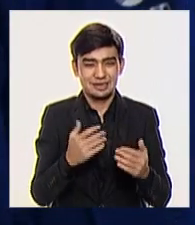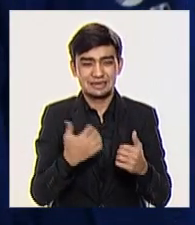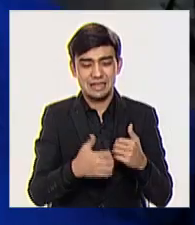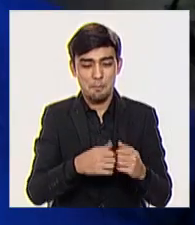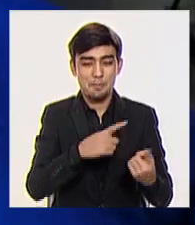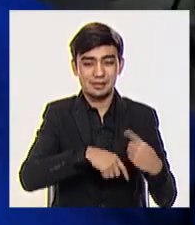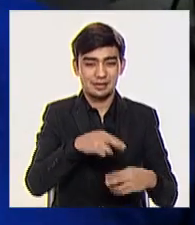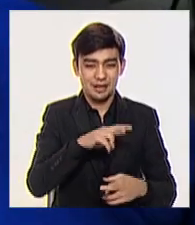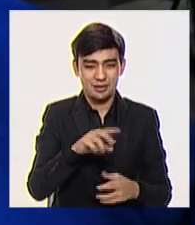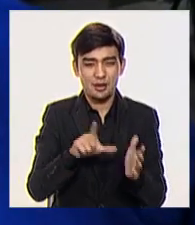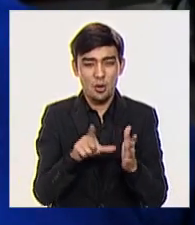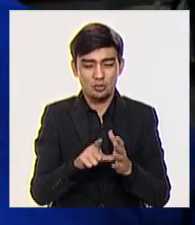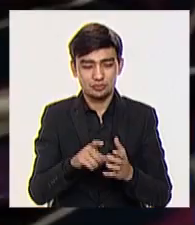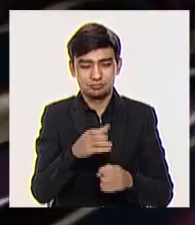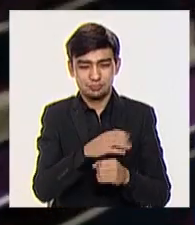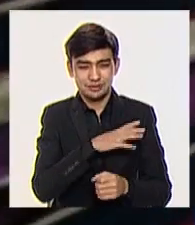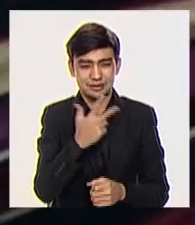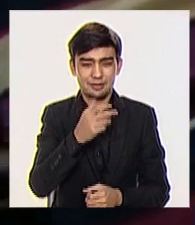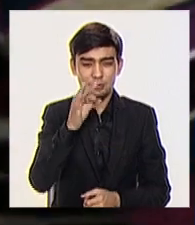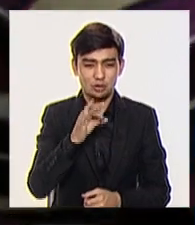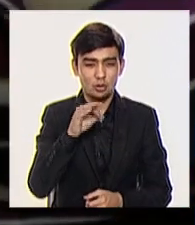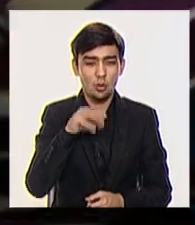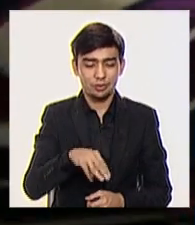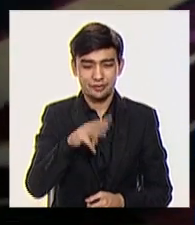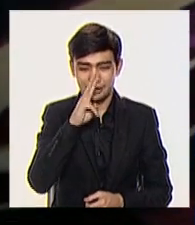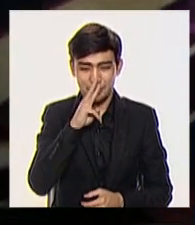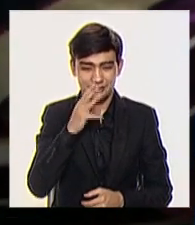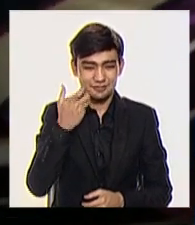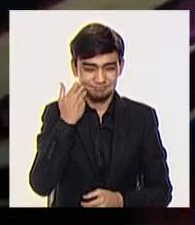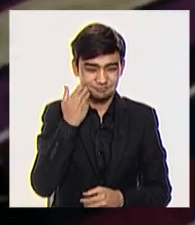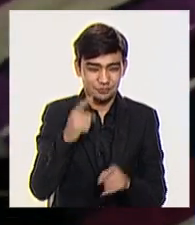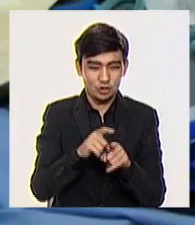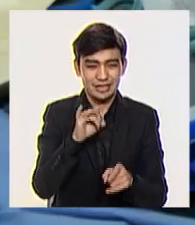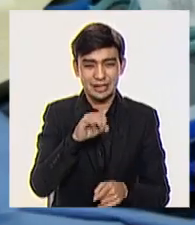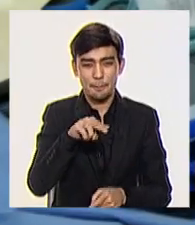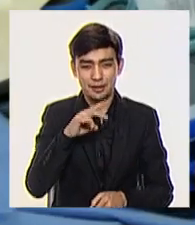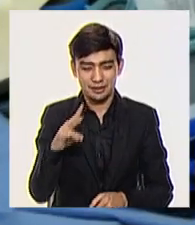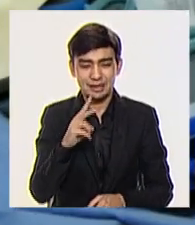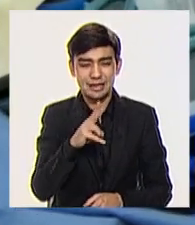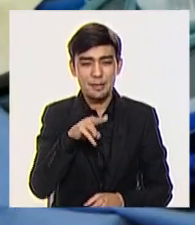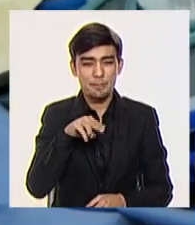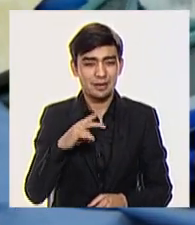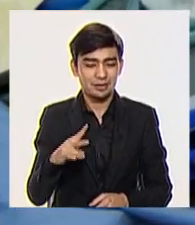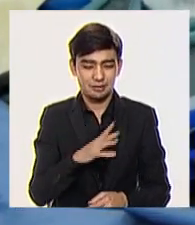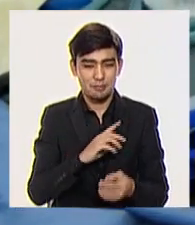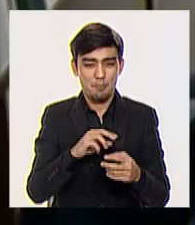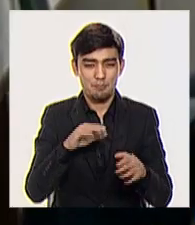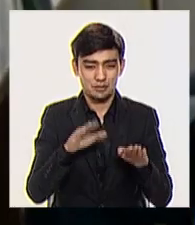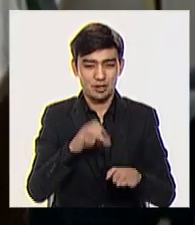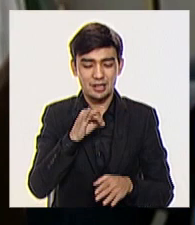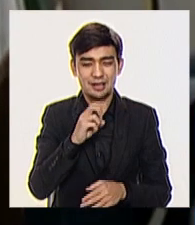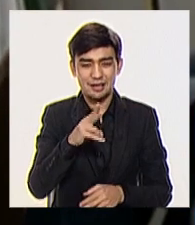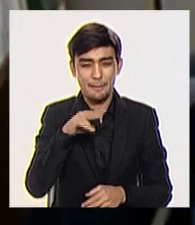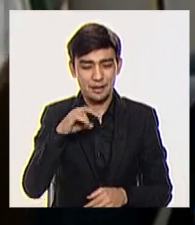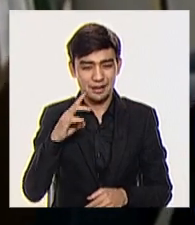альтернативный розничный налог в размере 3% от дохода вместо КПН и ИПН. Продолжая действовать освобождение от платы КПН